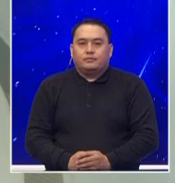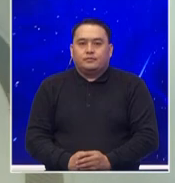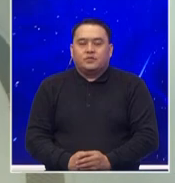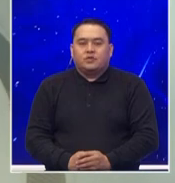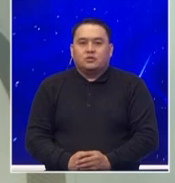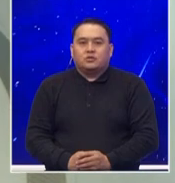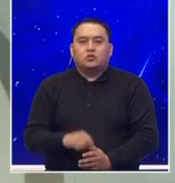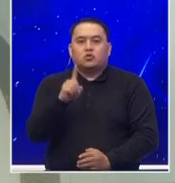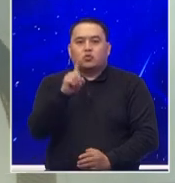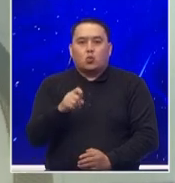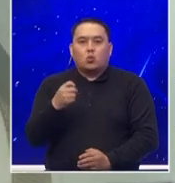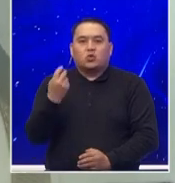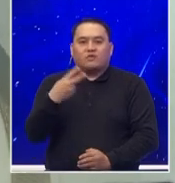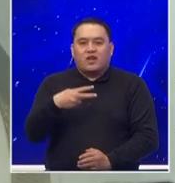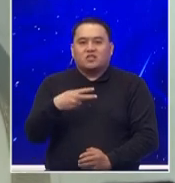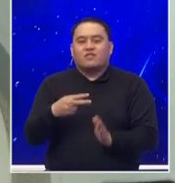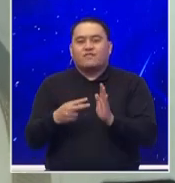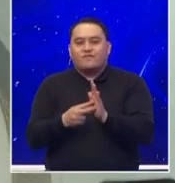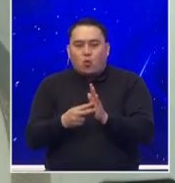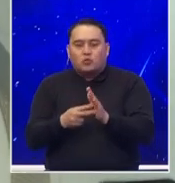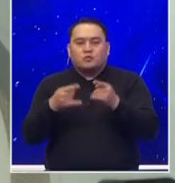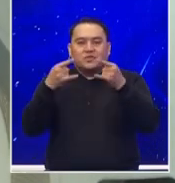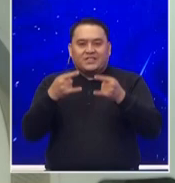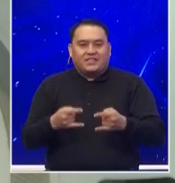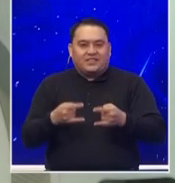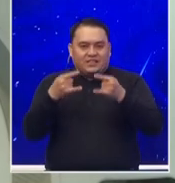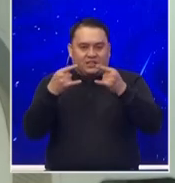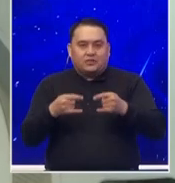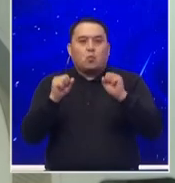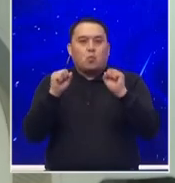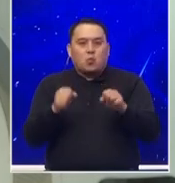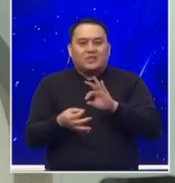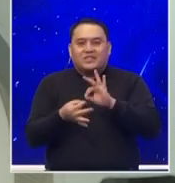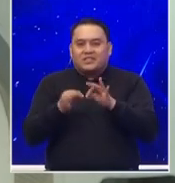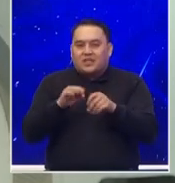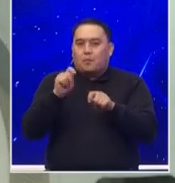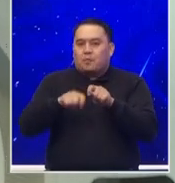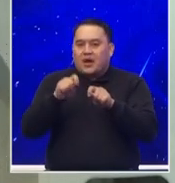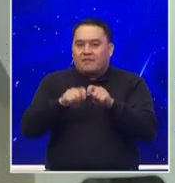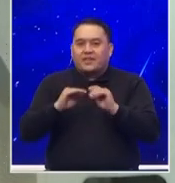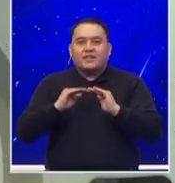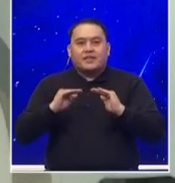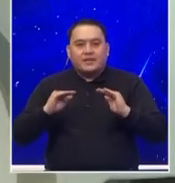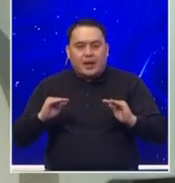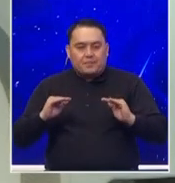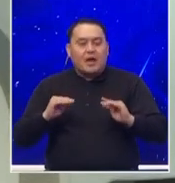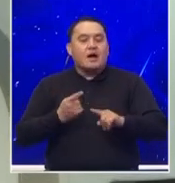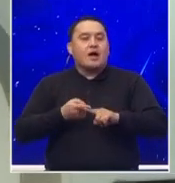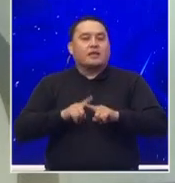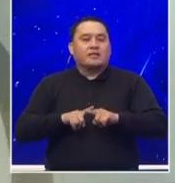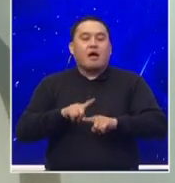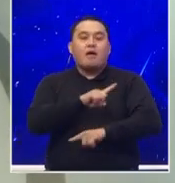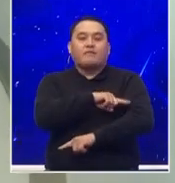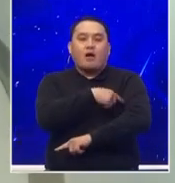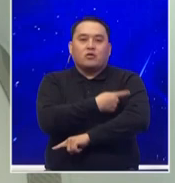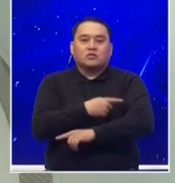Благодаря 128-срезному компьютерному томографу, теперь наши врачи смогут проводить тщательное обследование детей. К тому же наличие собственного аппарата